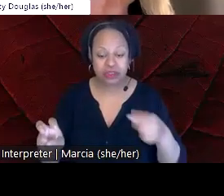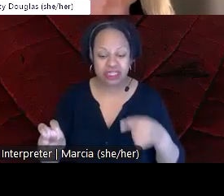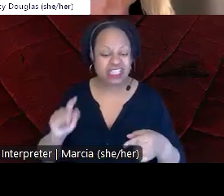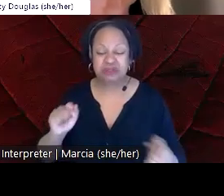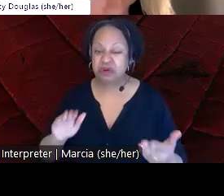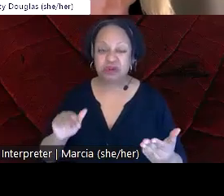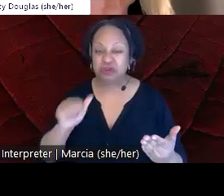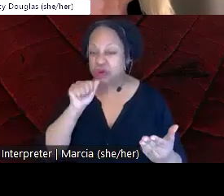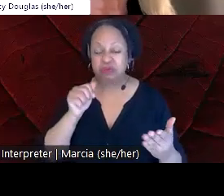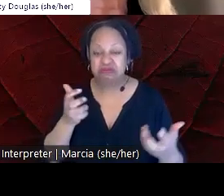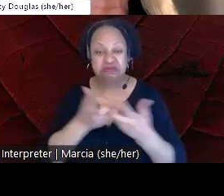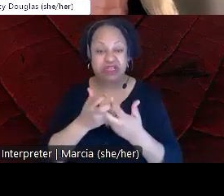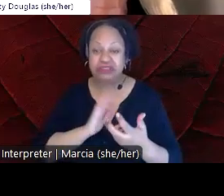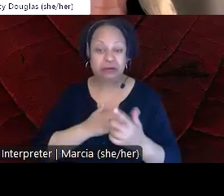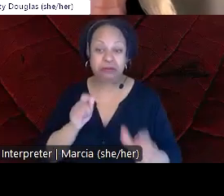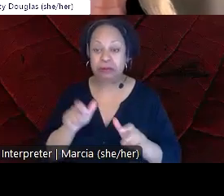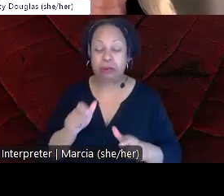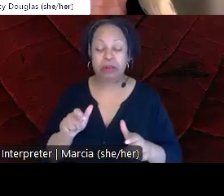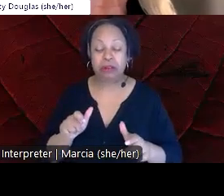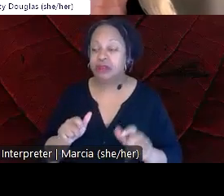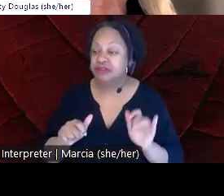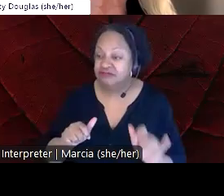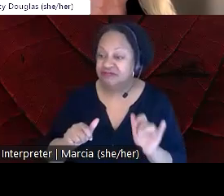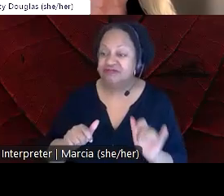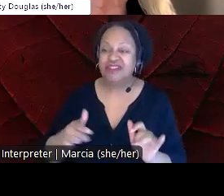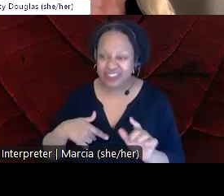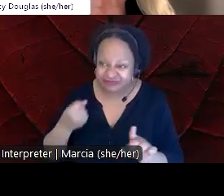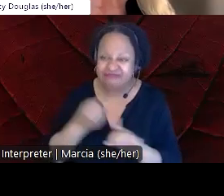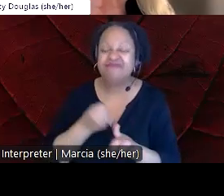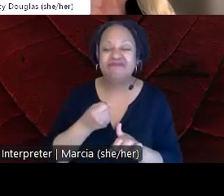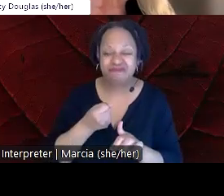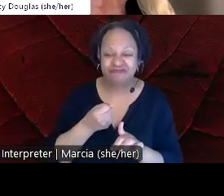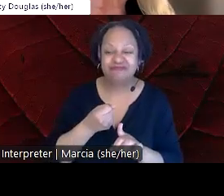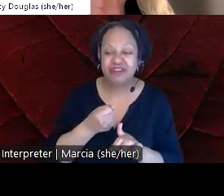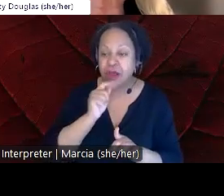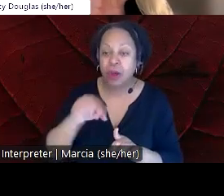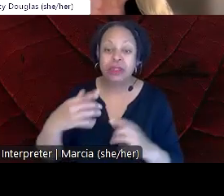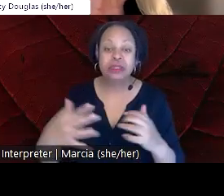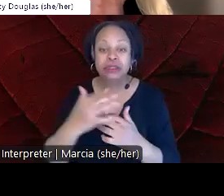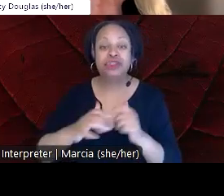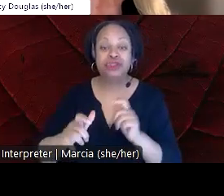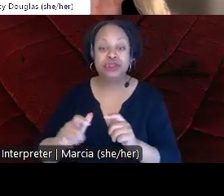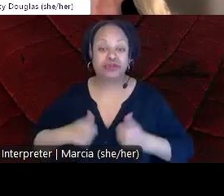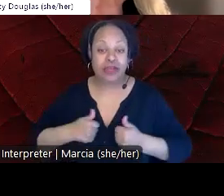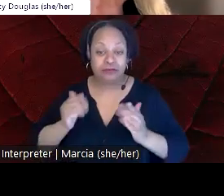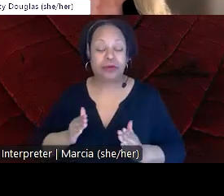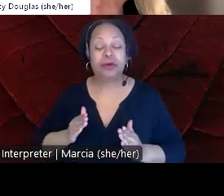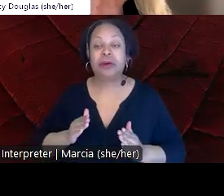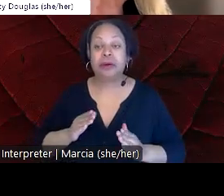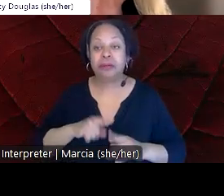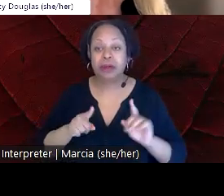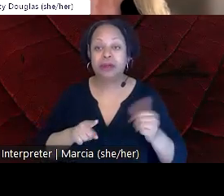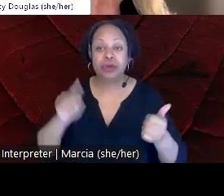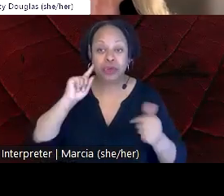elle a dit ces approches ne fonctionnent pas pour nos peuples. Et j'ai l'impression que si interpelle pas seulement les